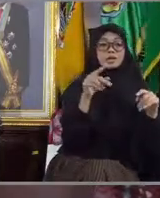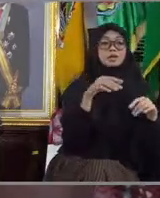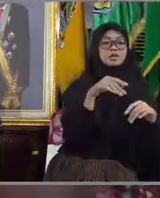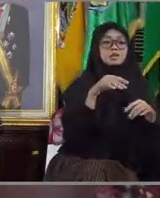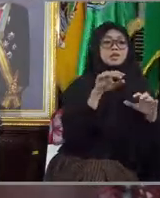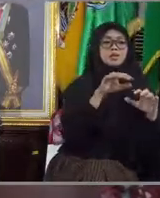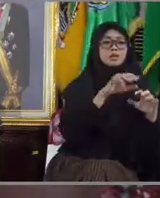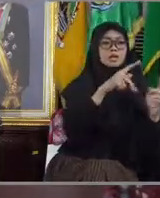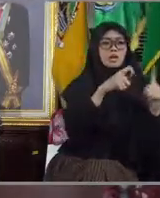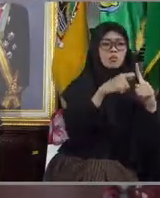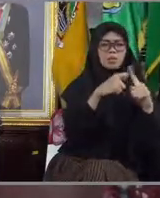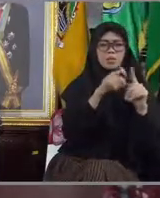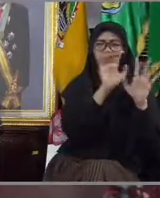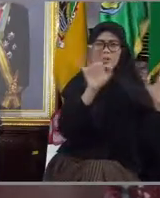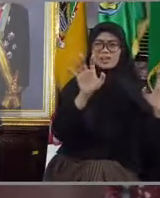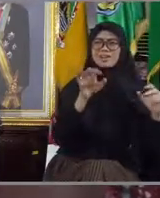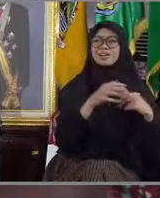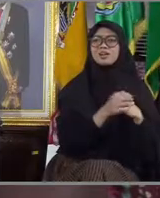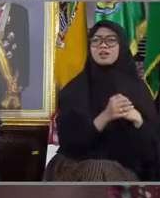sendiri